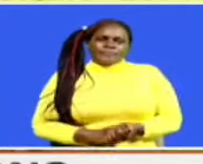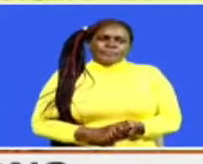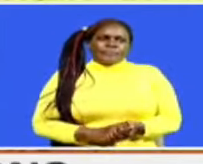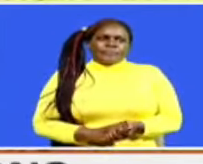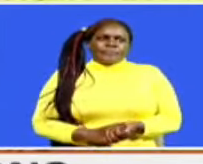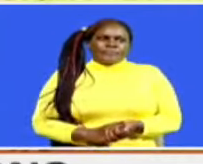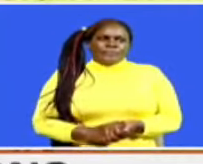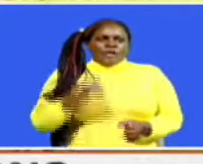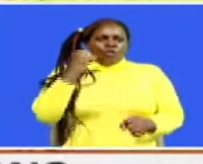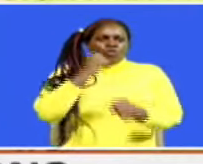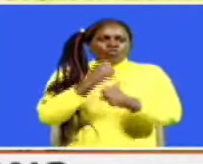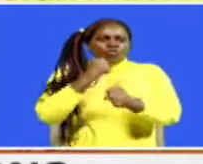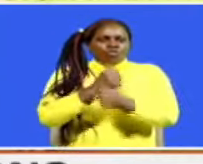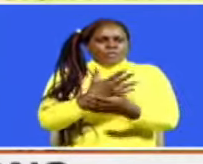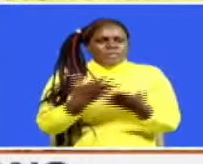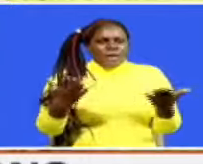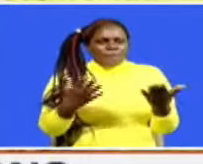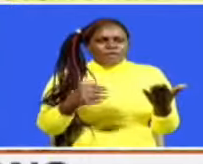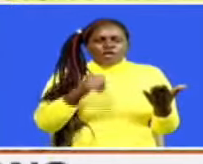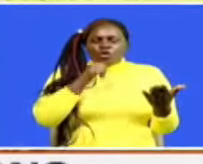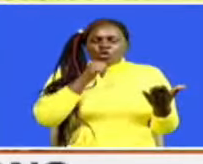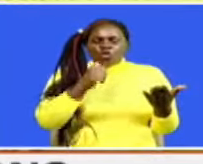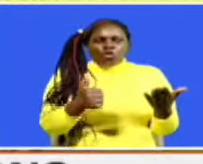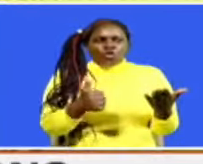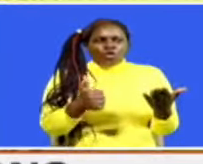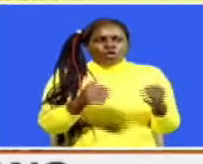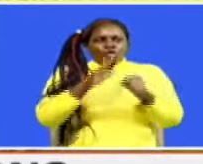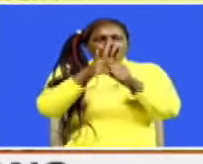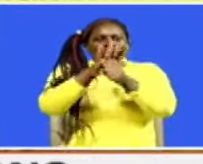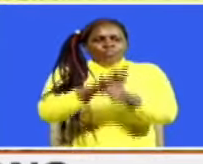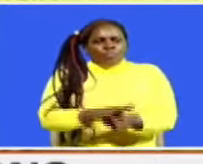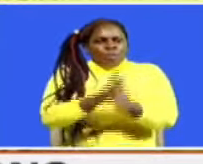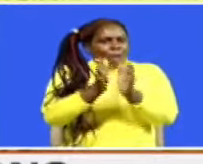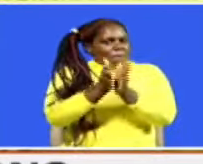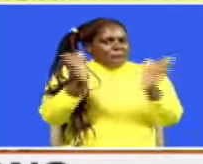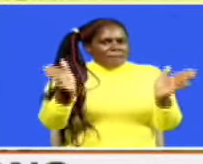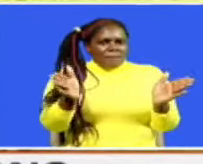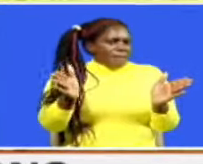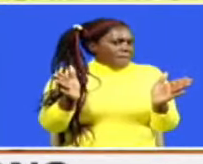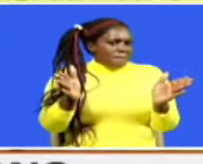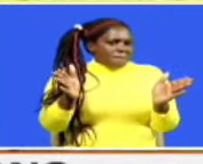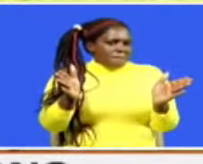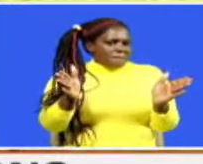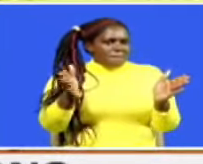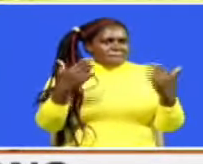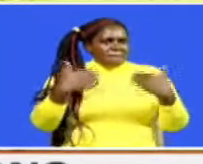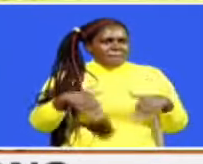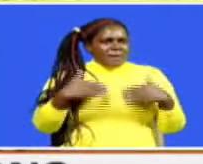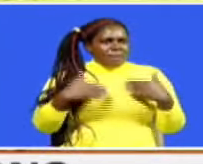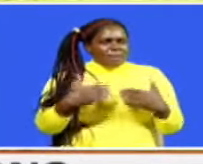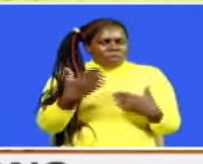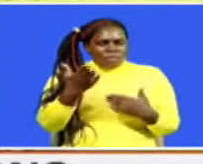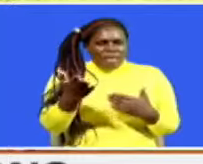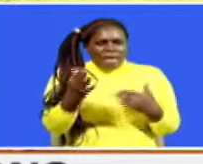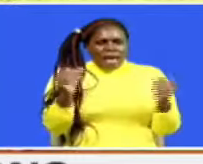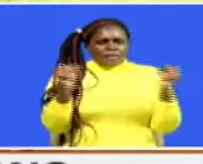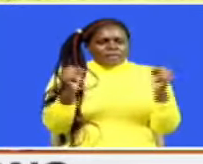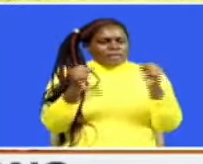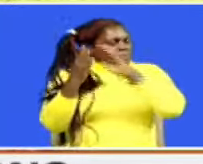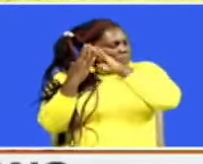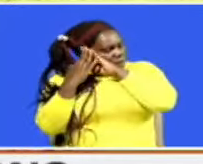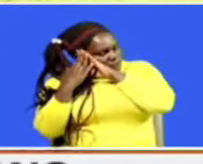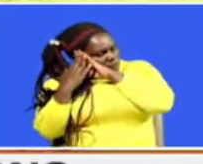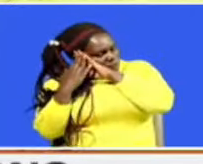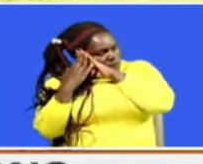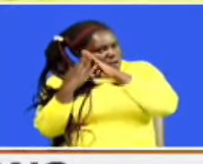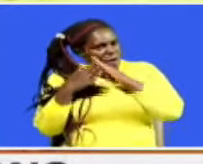ichukue hatua ambayo si hatua ya kumuumiza mwananchi. Watu kulala nje kwa baridi na